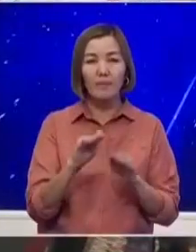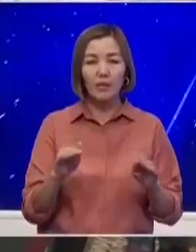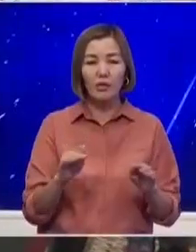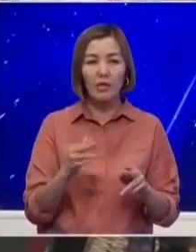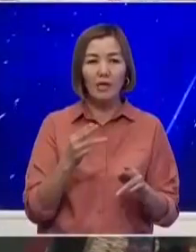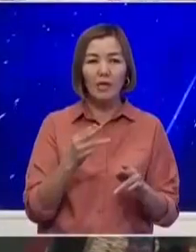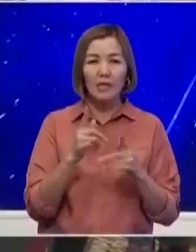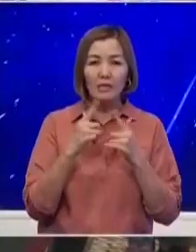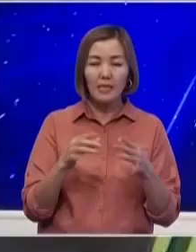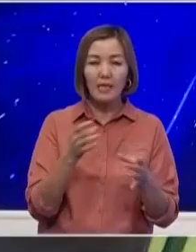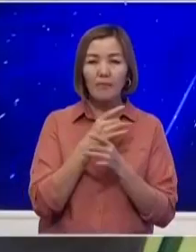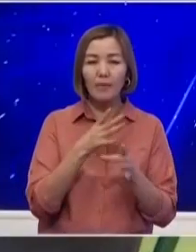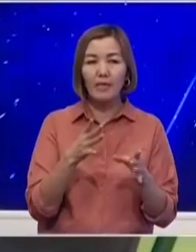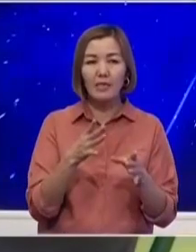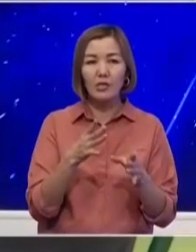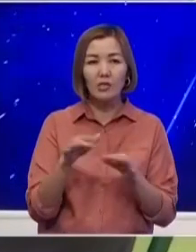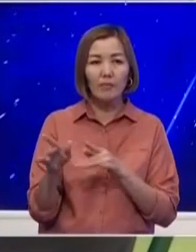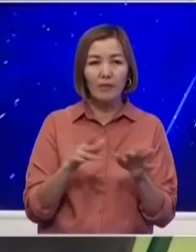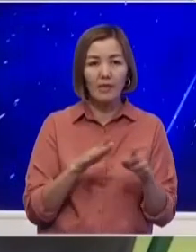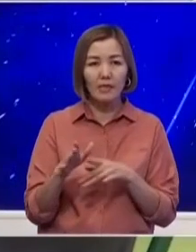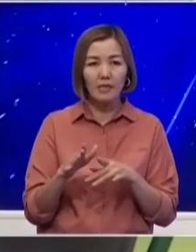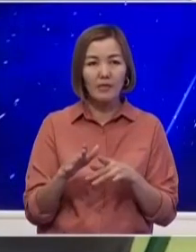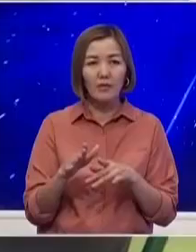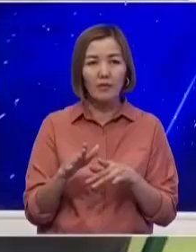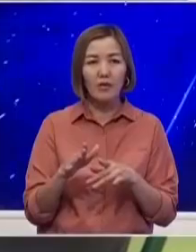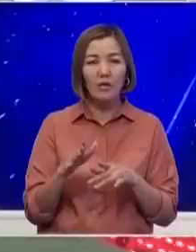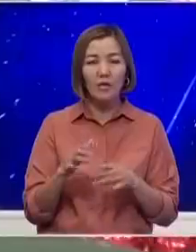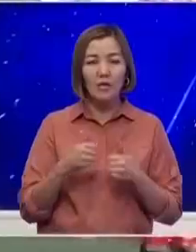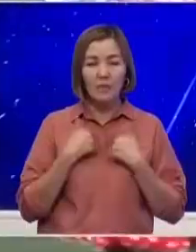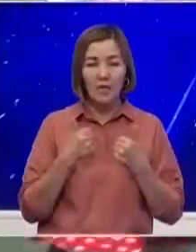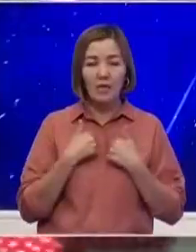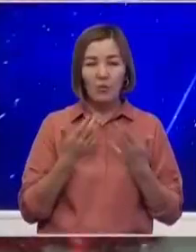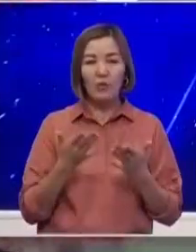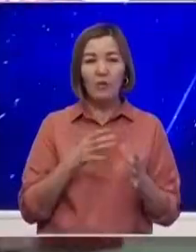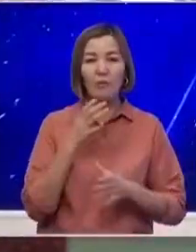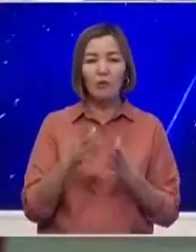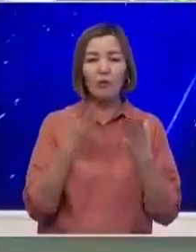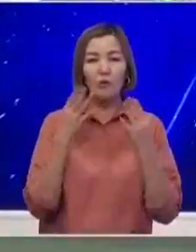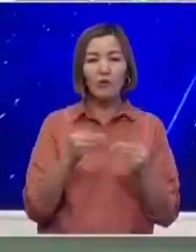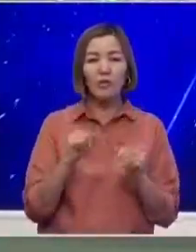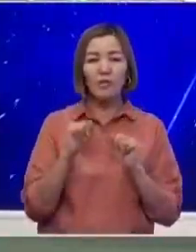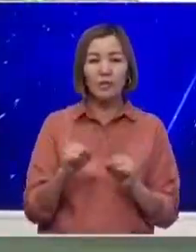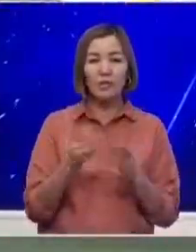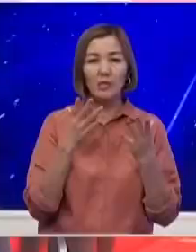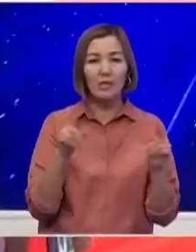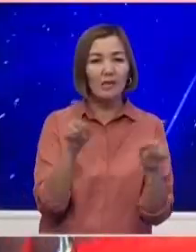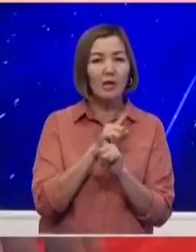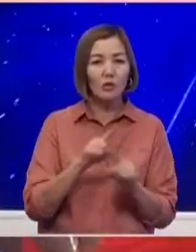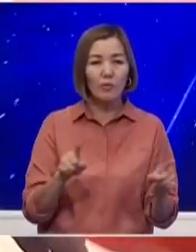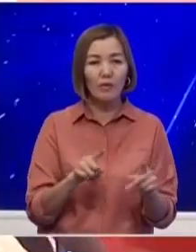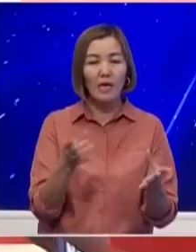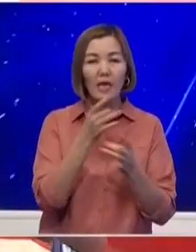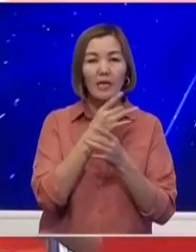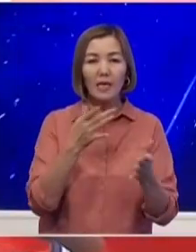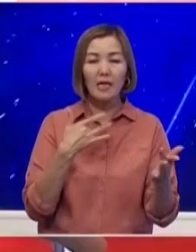потому создать праздничную атмосферу воспитатели стараются по любому поводу. В Международный день защиты детей особенно. Яркая